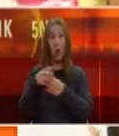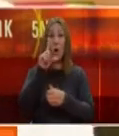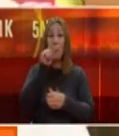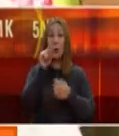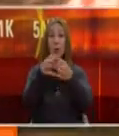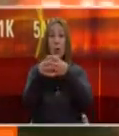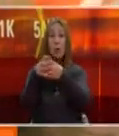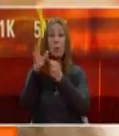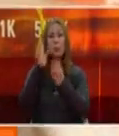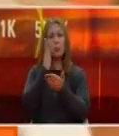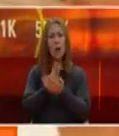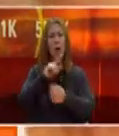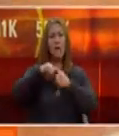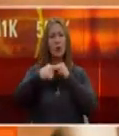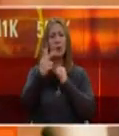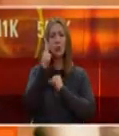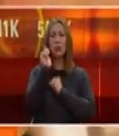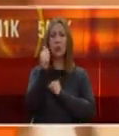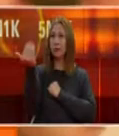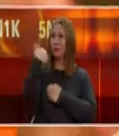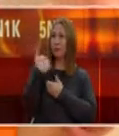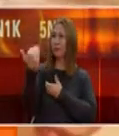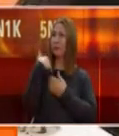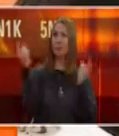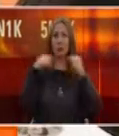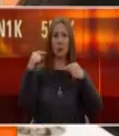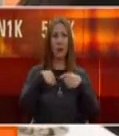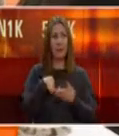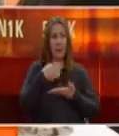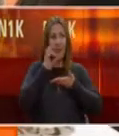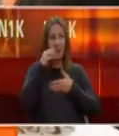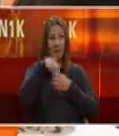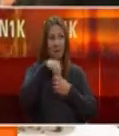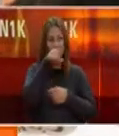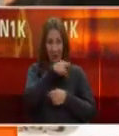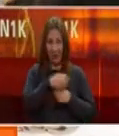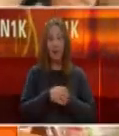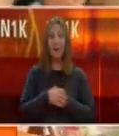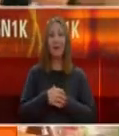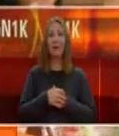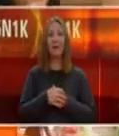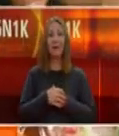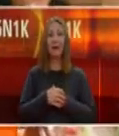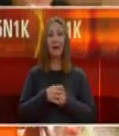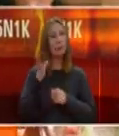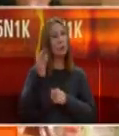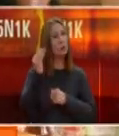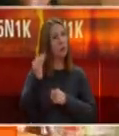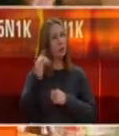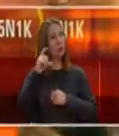o düzenli olarak haftanın 3 günü kafeye geliyorlar, buluşuyorlar. Gerçekten çok güzel bir giriş.